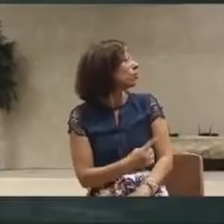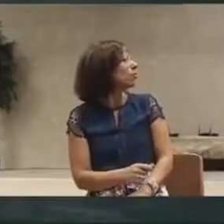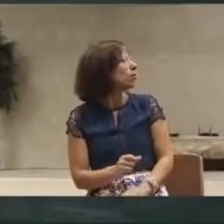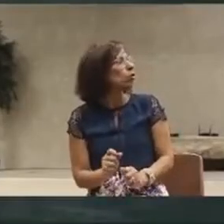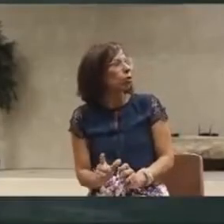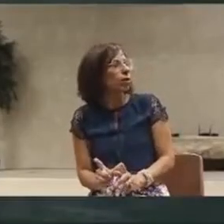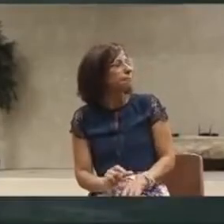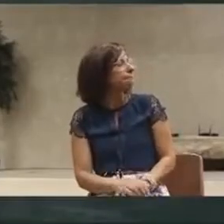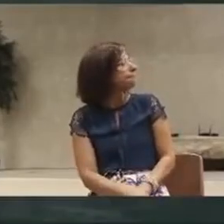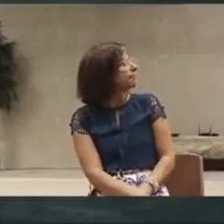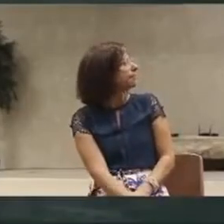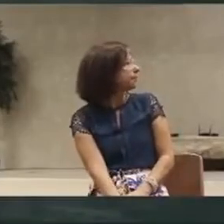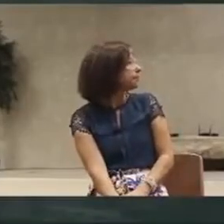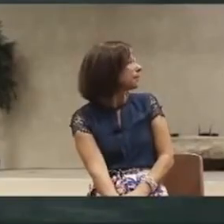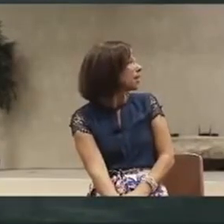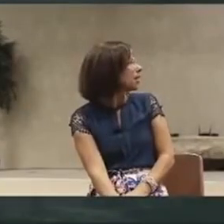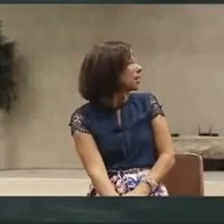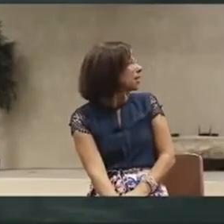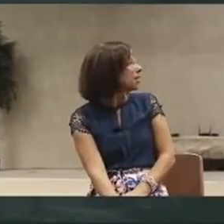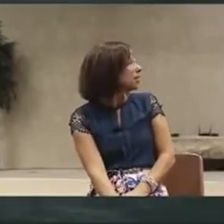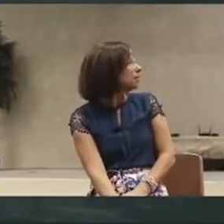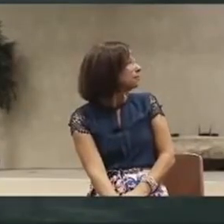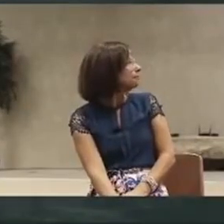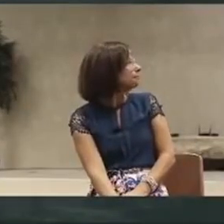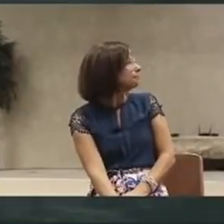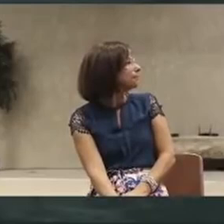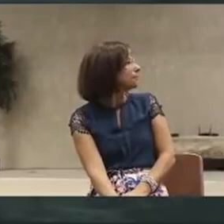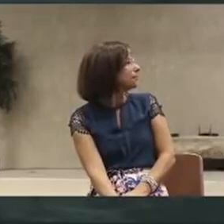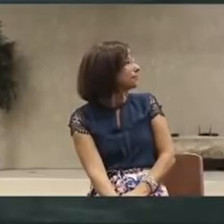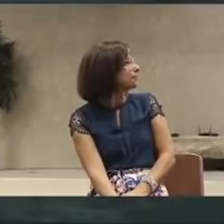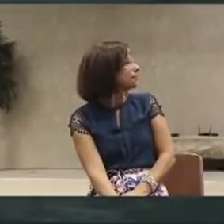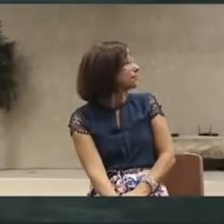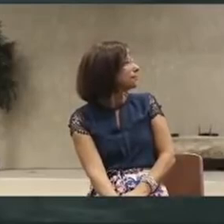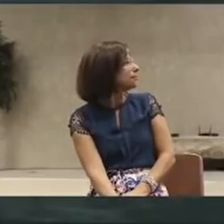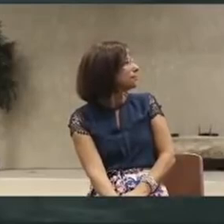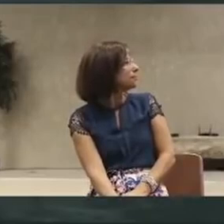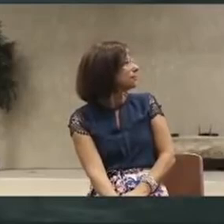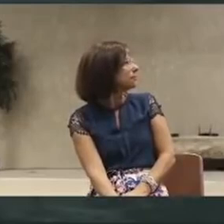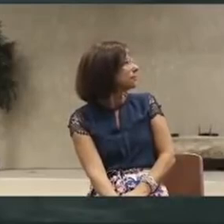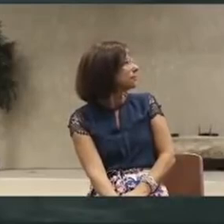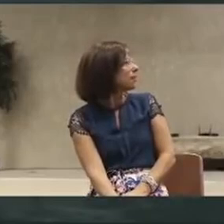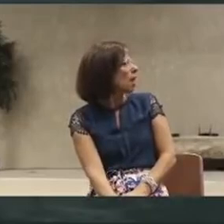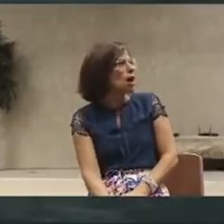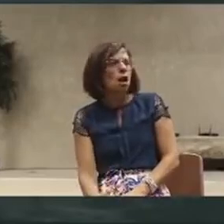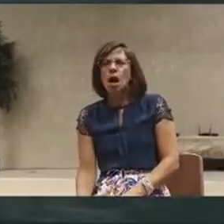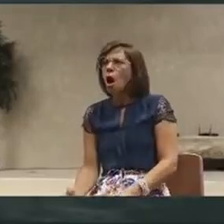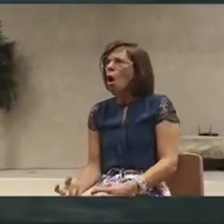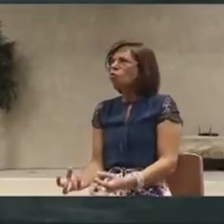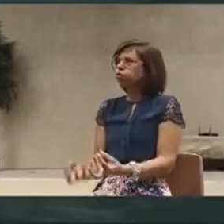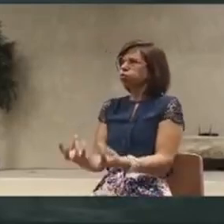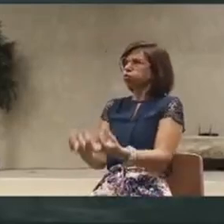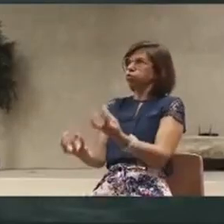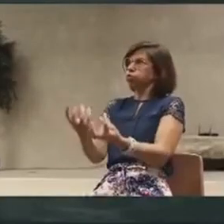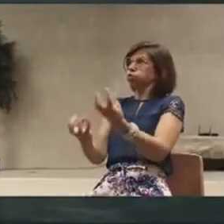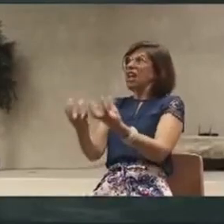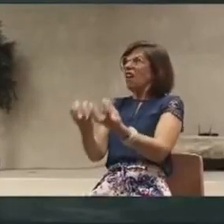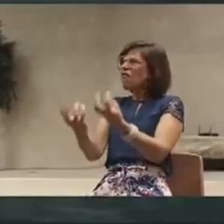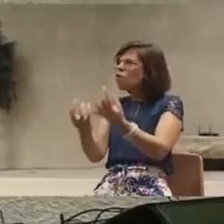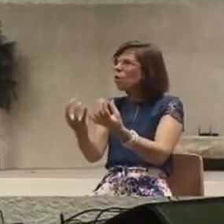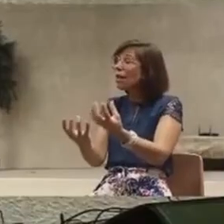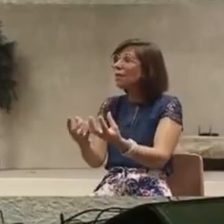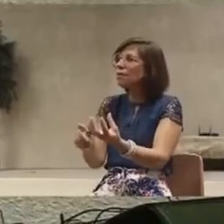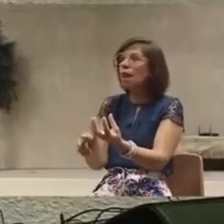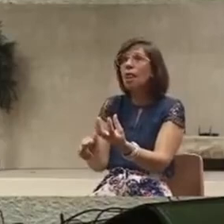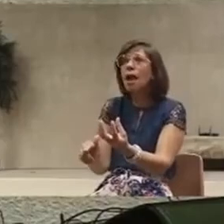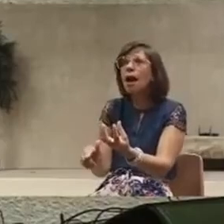fournaise qui est au milieu de vous pour vous éprouver. » La fournaise. C'est vrai que dans le